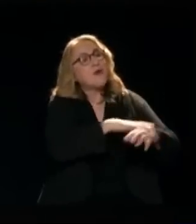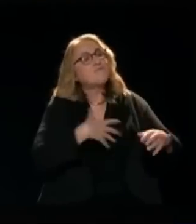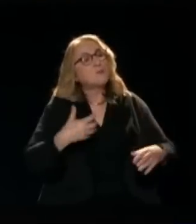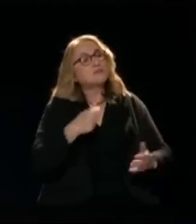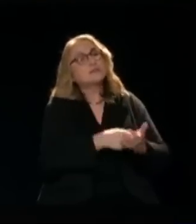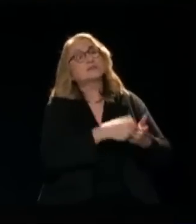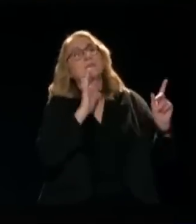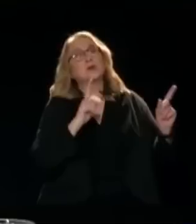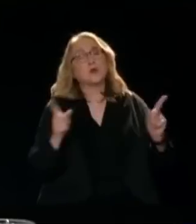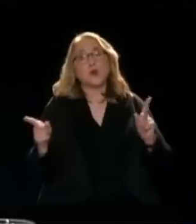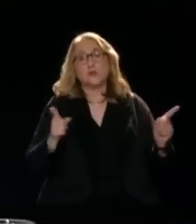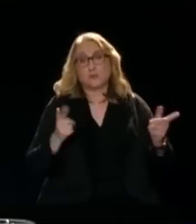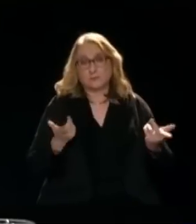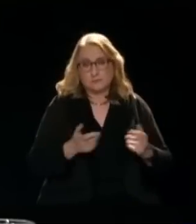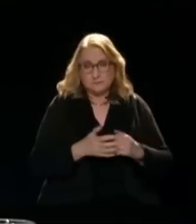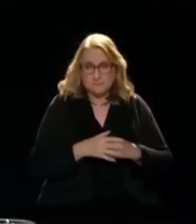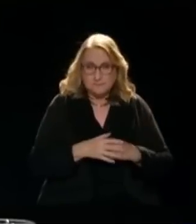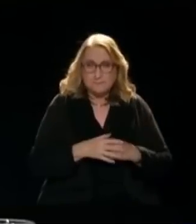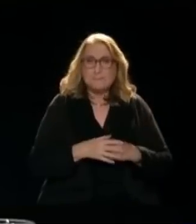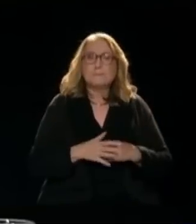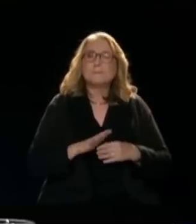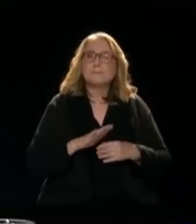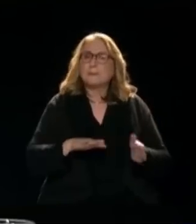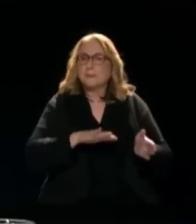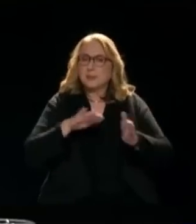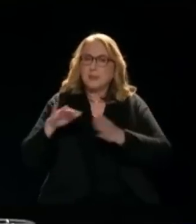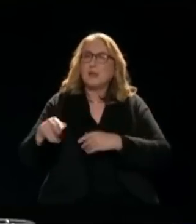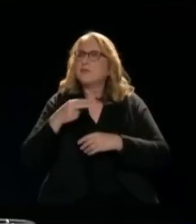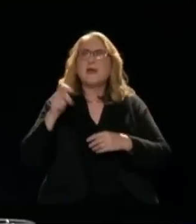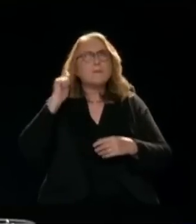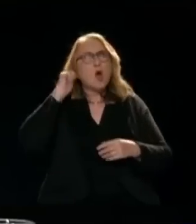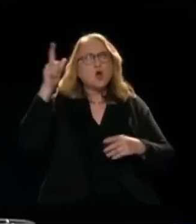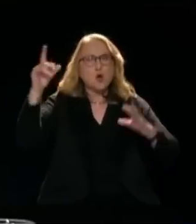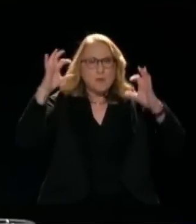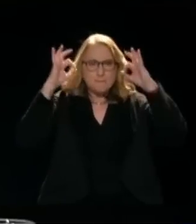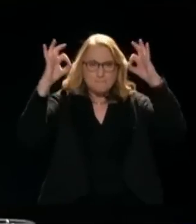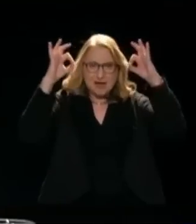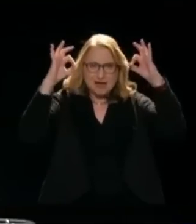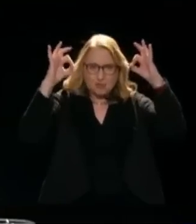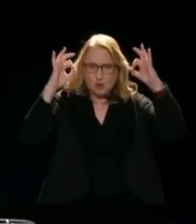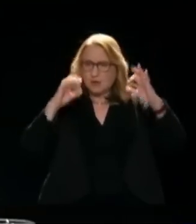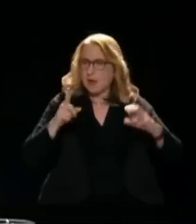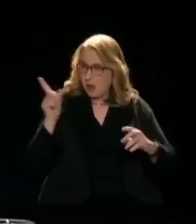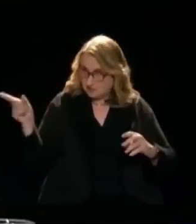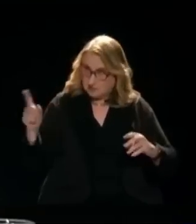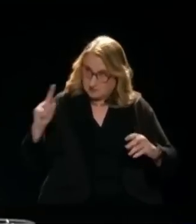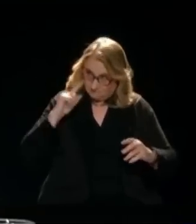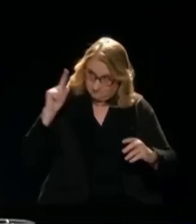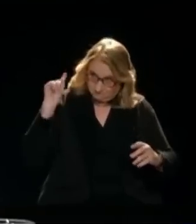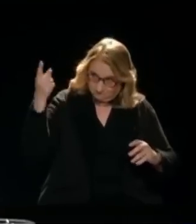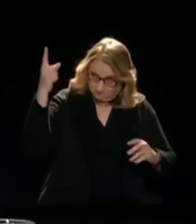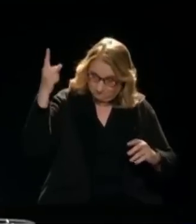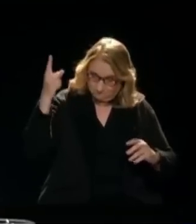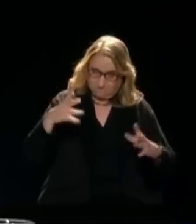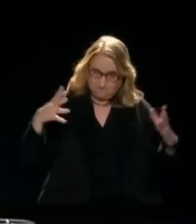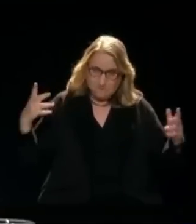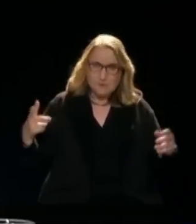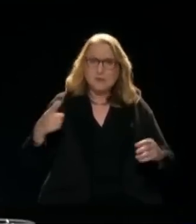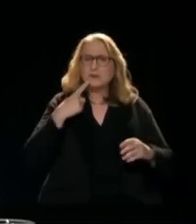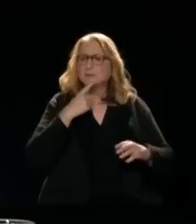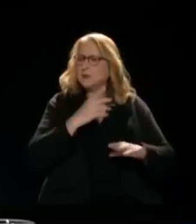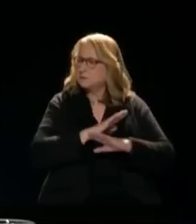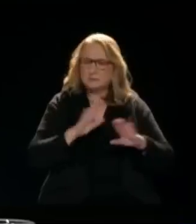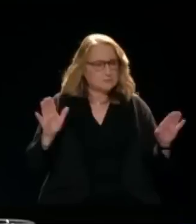στο ΕΠΑΜ? Όχι. Καταρχάς δεν είμαστε Μακεδονομάχοι γιατί δεν θεωρούμε ότι υπάρχει θέμα Μακεδονικού. Λοιπόν, θεωρούμε ότι υπάρχει θέμα